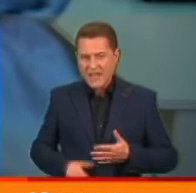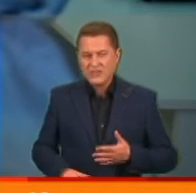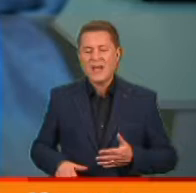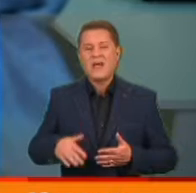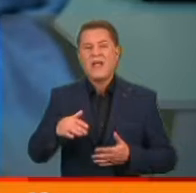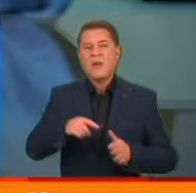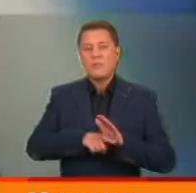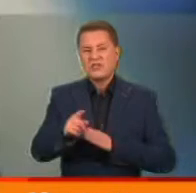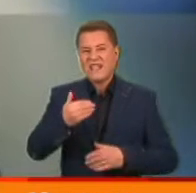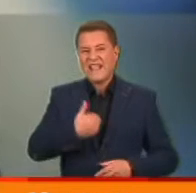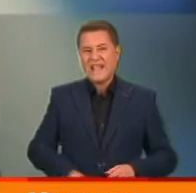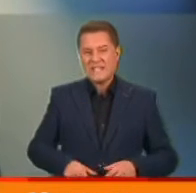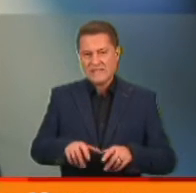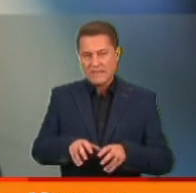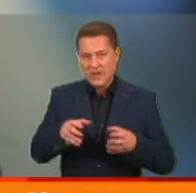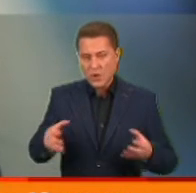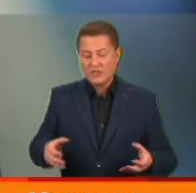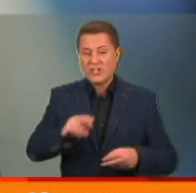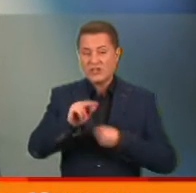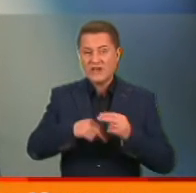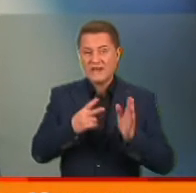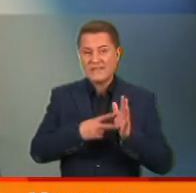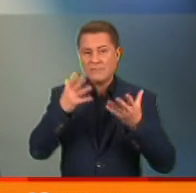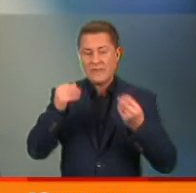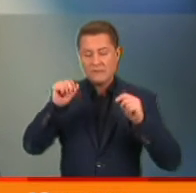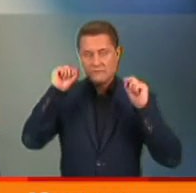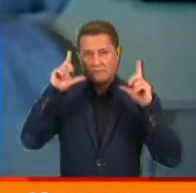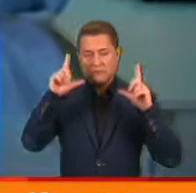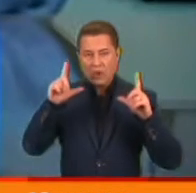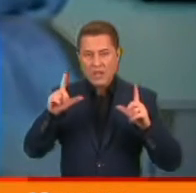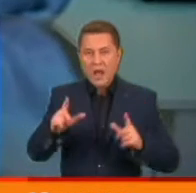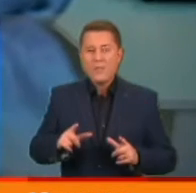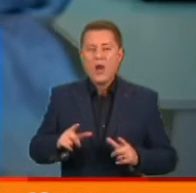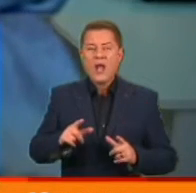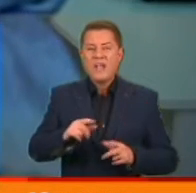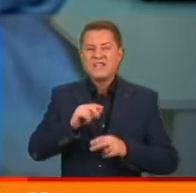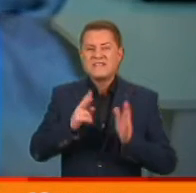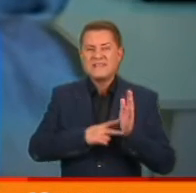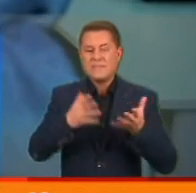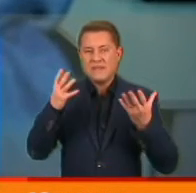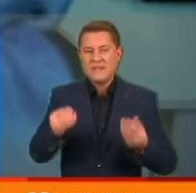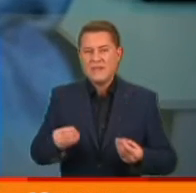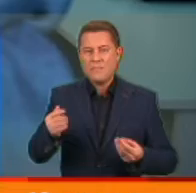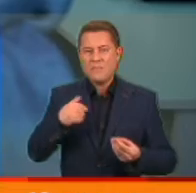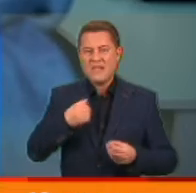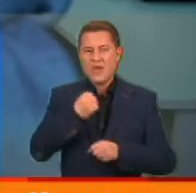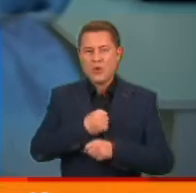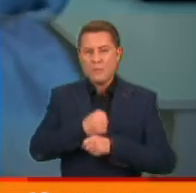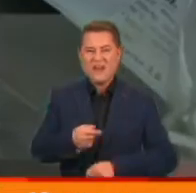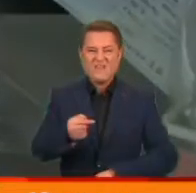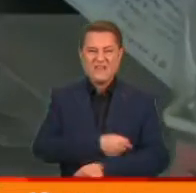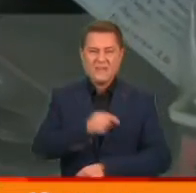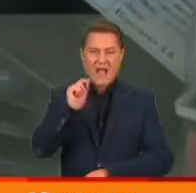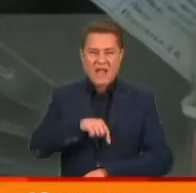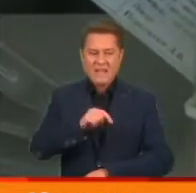випадку почали робити кесарево. Через 7 днів тільки я проснулась, прийшла до тями. 7 днів мені робили вливання